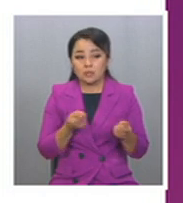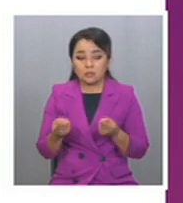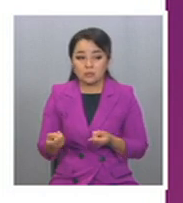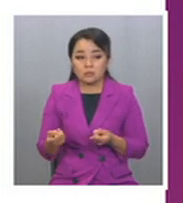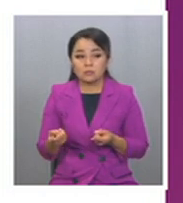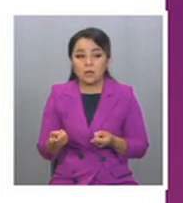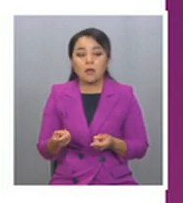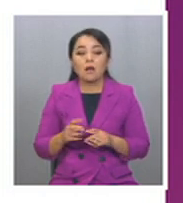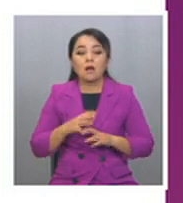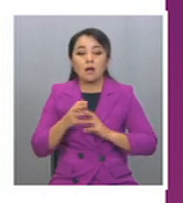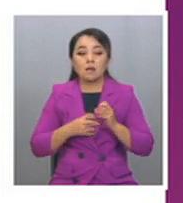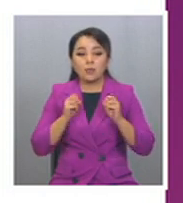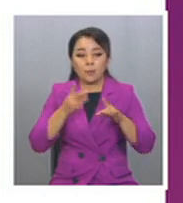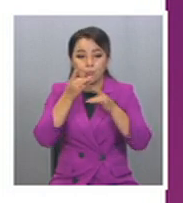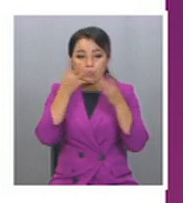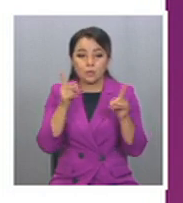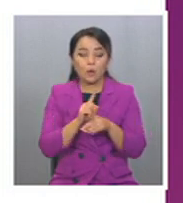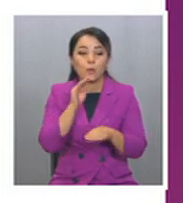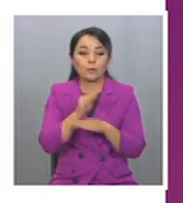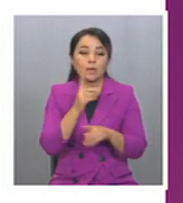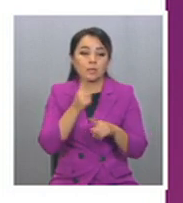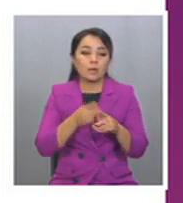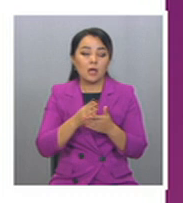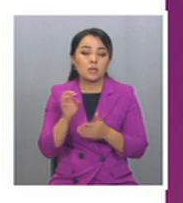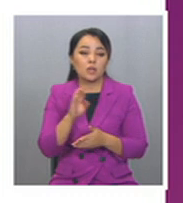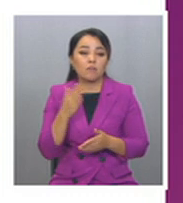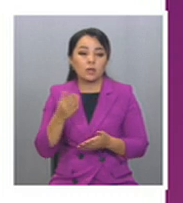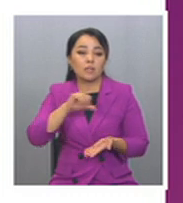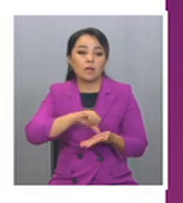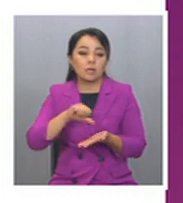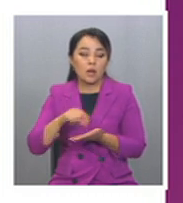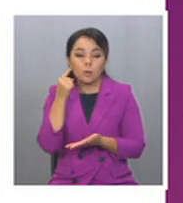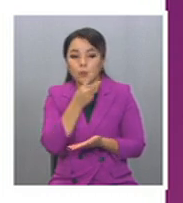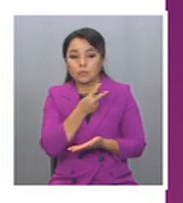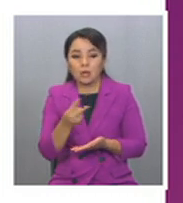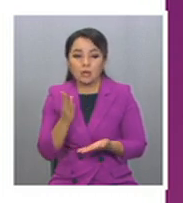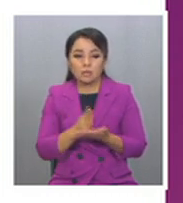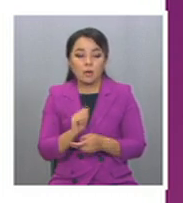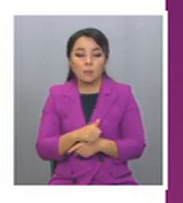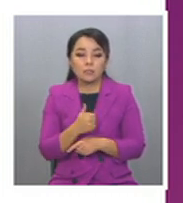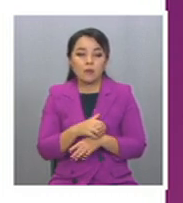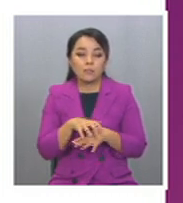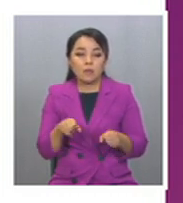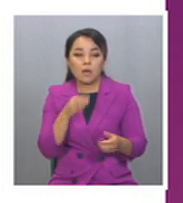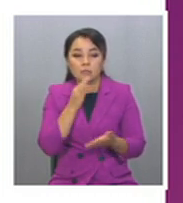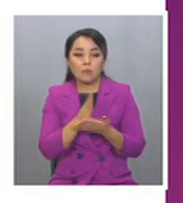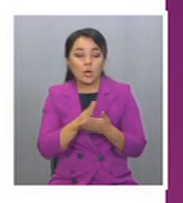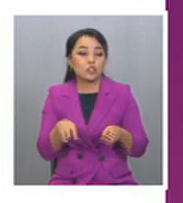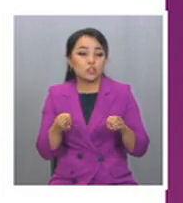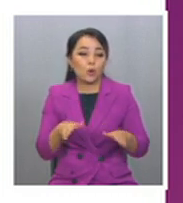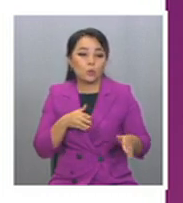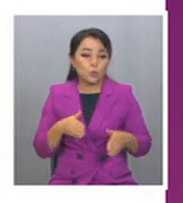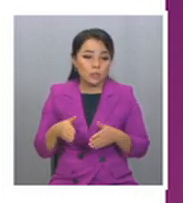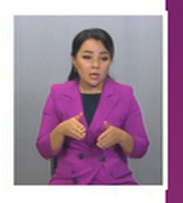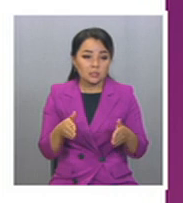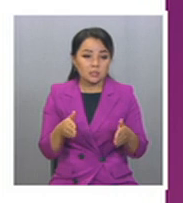көшпелілердің әлем мәдениетіне қосқан үлесі туралы еуроцентристік көзқарастардың басым болуы. Шешілу жолдары